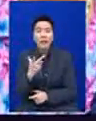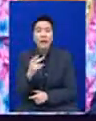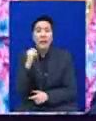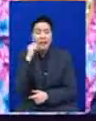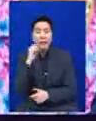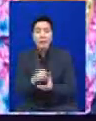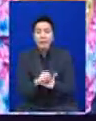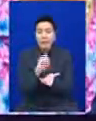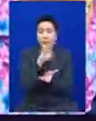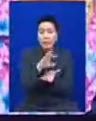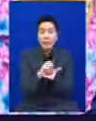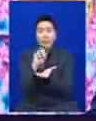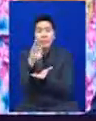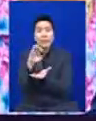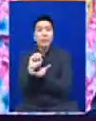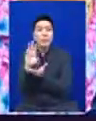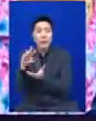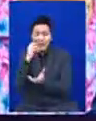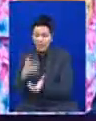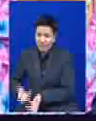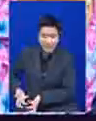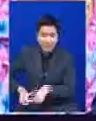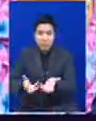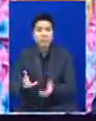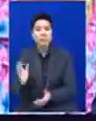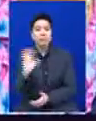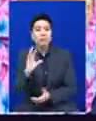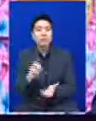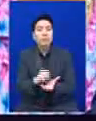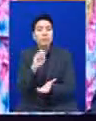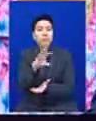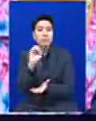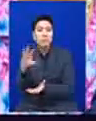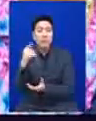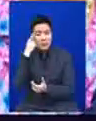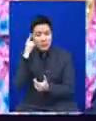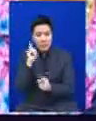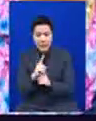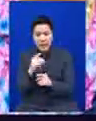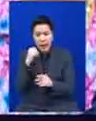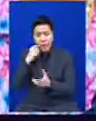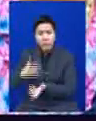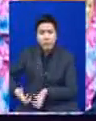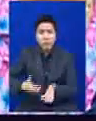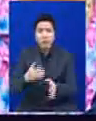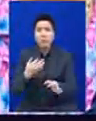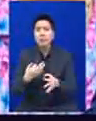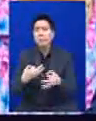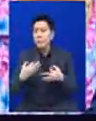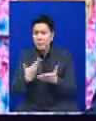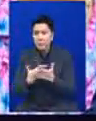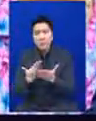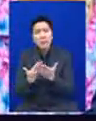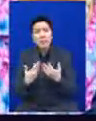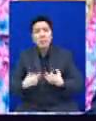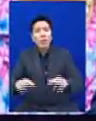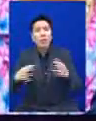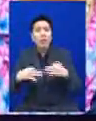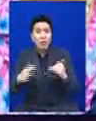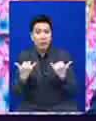พรมแทนที่จะสาดกันมากมายซึ่งกลับกลายเป็นความสิ้นเปลืองน้ำซึ่งปีนี้เราต้องประหยัดด้